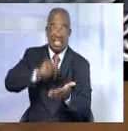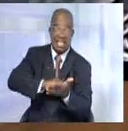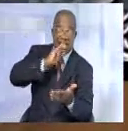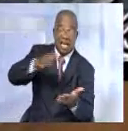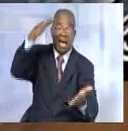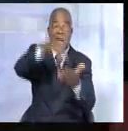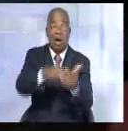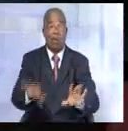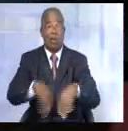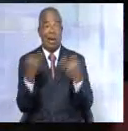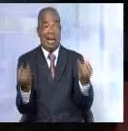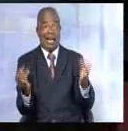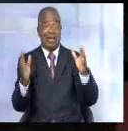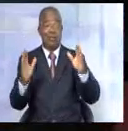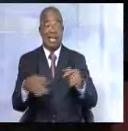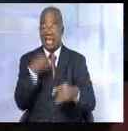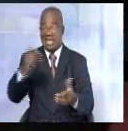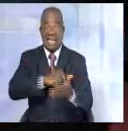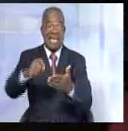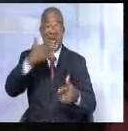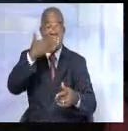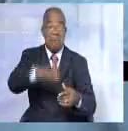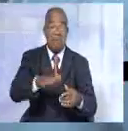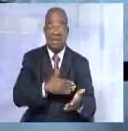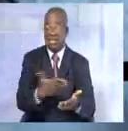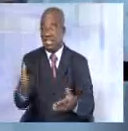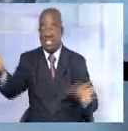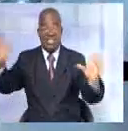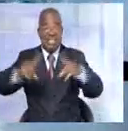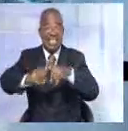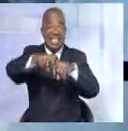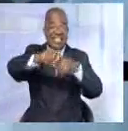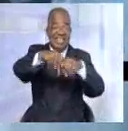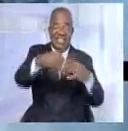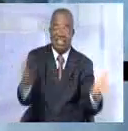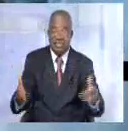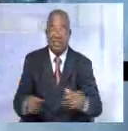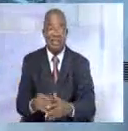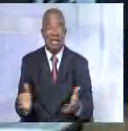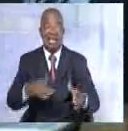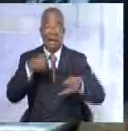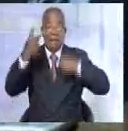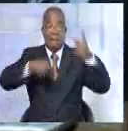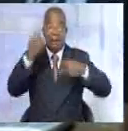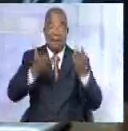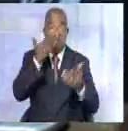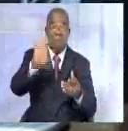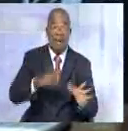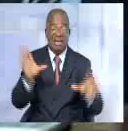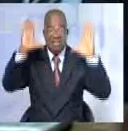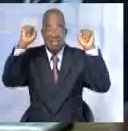paix. La majeure partie de l'opposition boycotte les concertations nationales. Journalistes en danger sera là pour